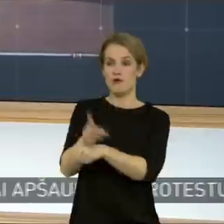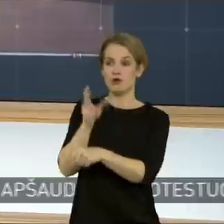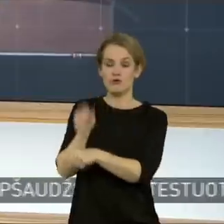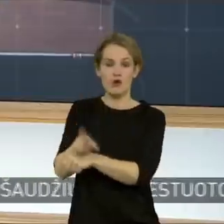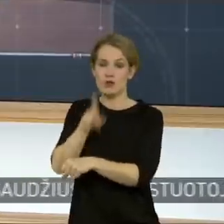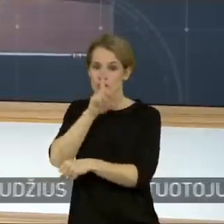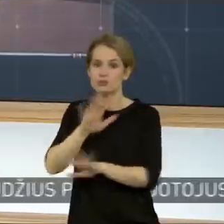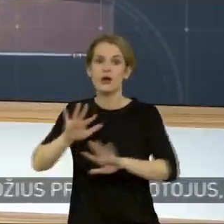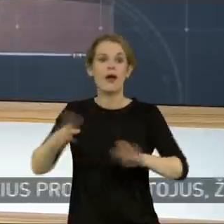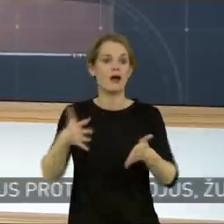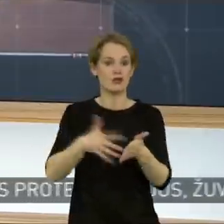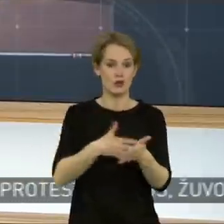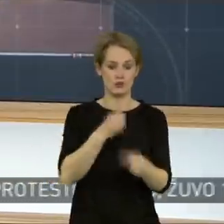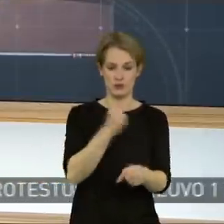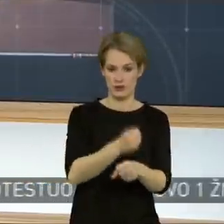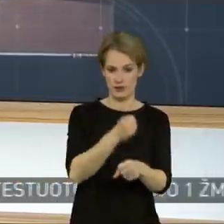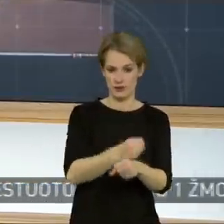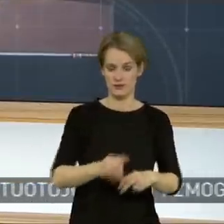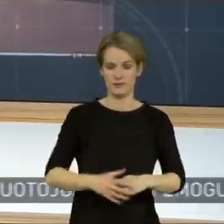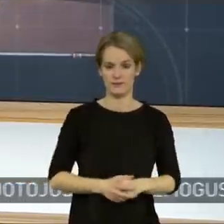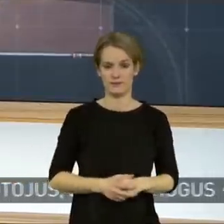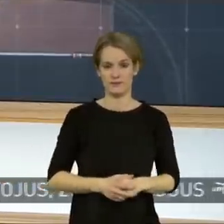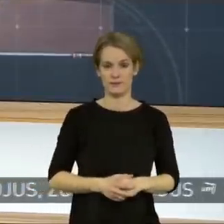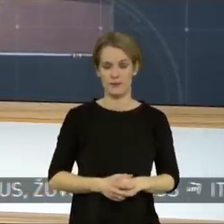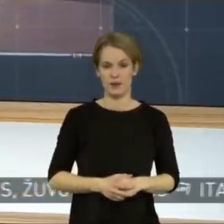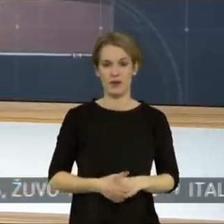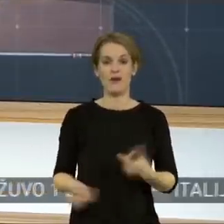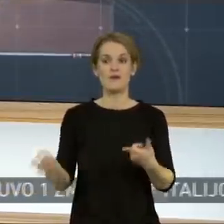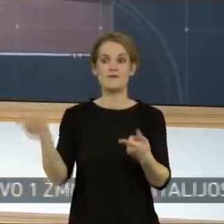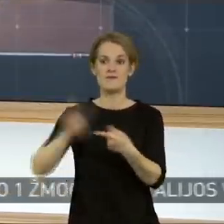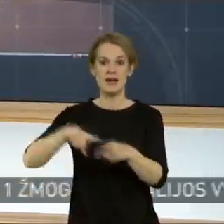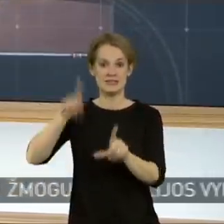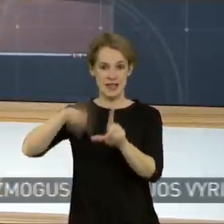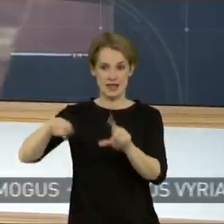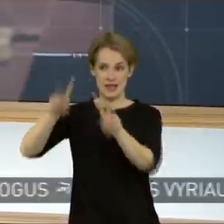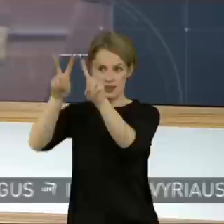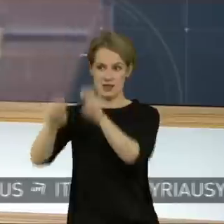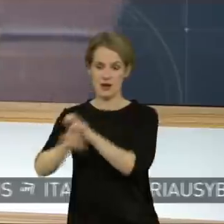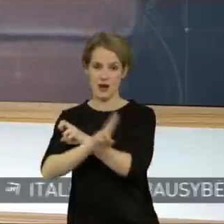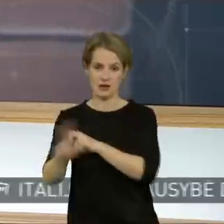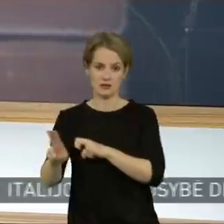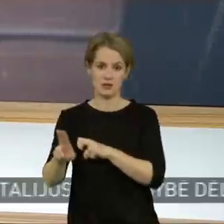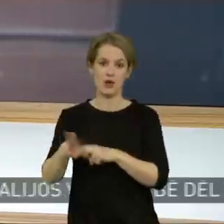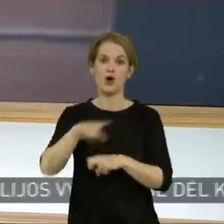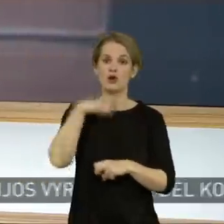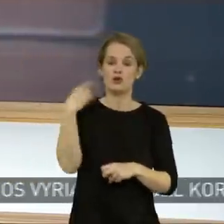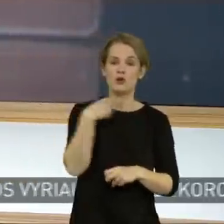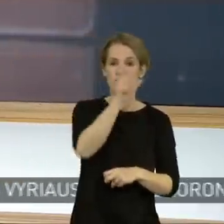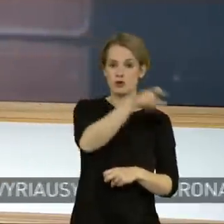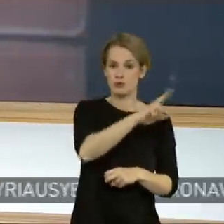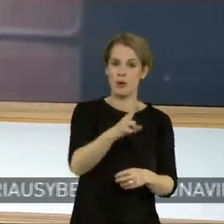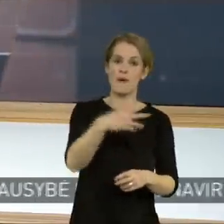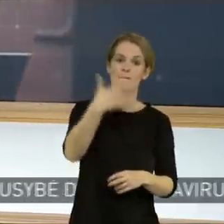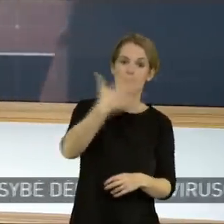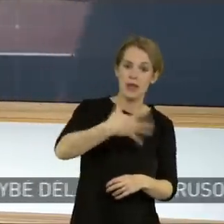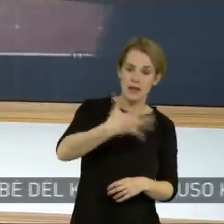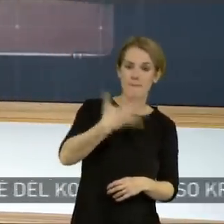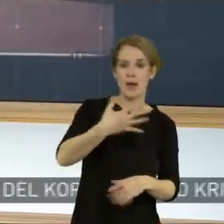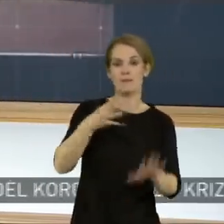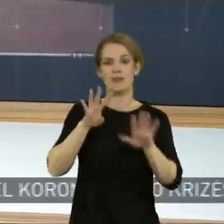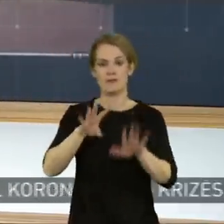ir pasibaigus pandemijai. Anot statistikų, daugiausia Lietuvoje yra 59 metų amžiaus